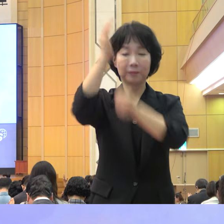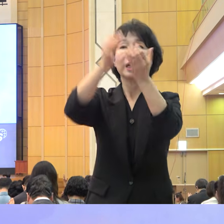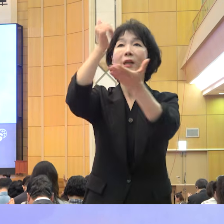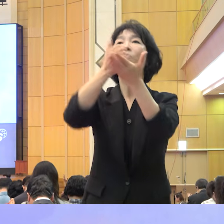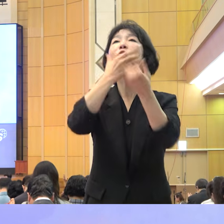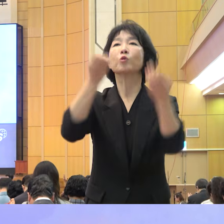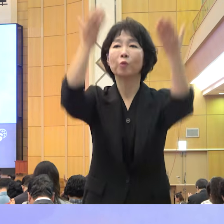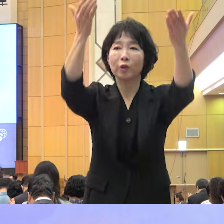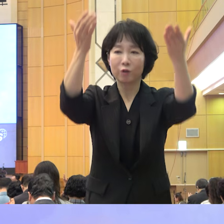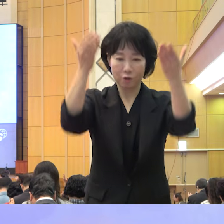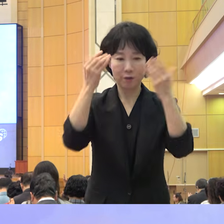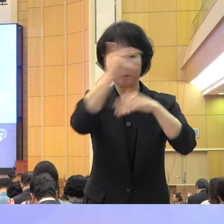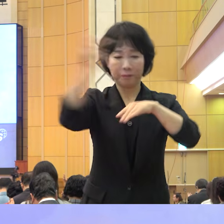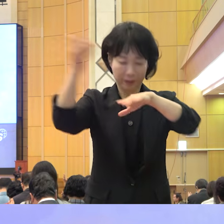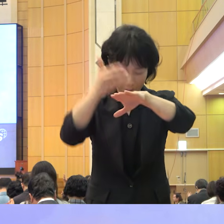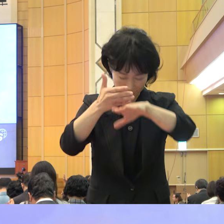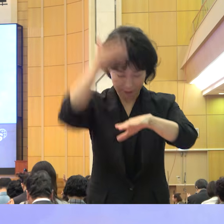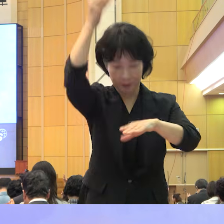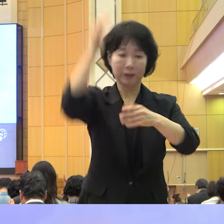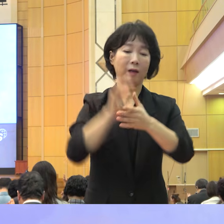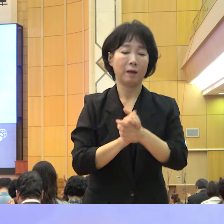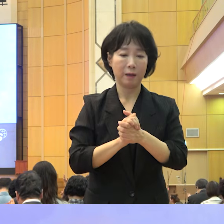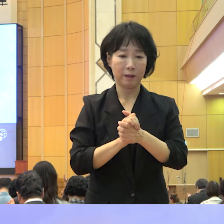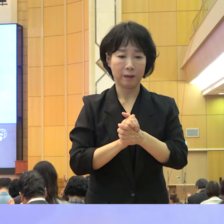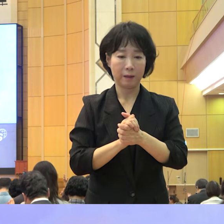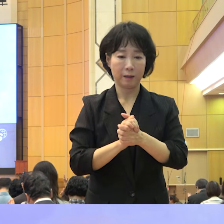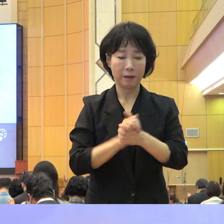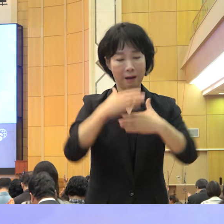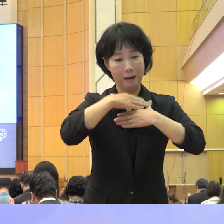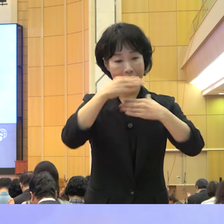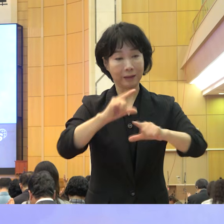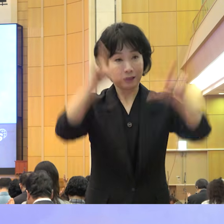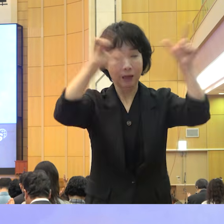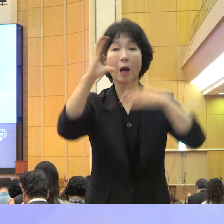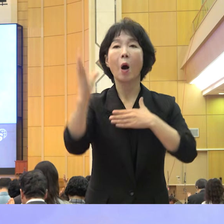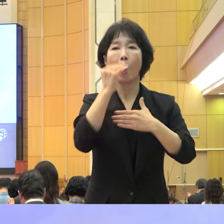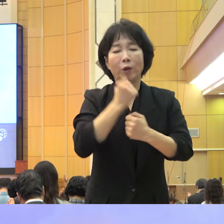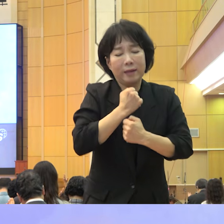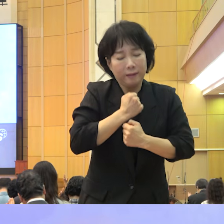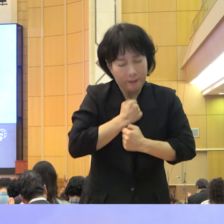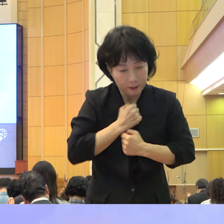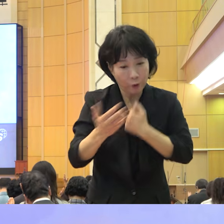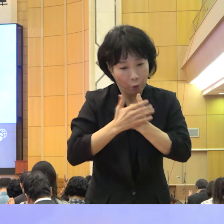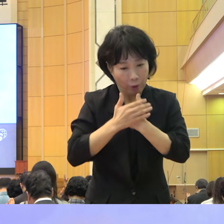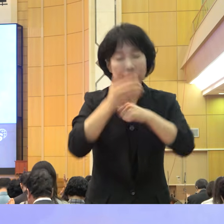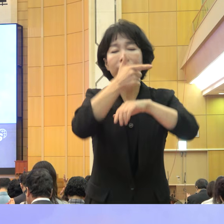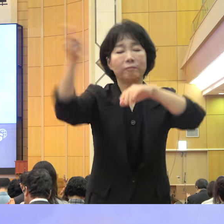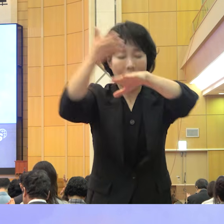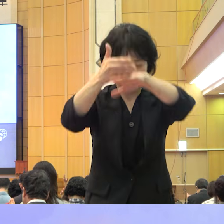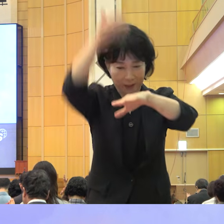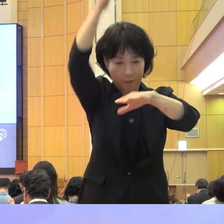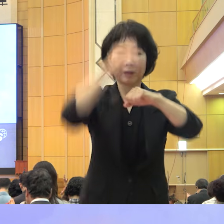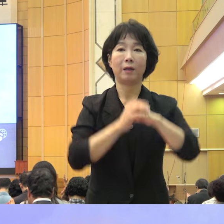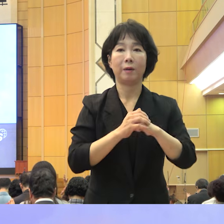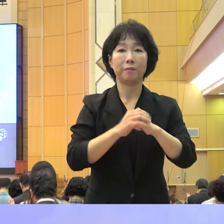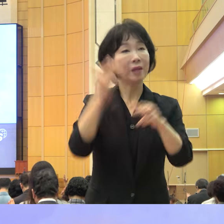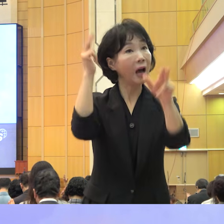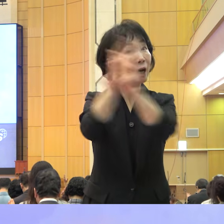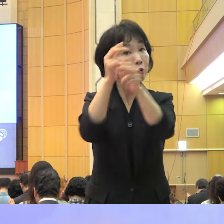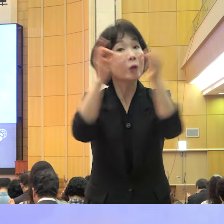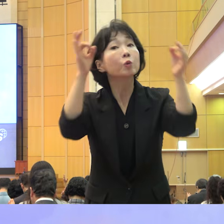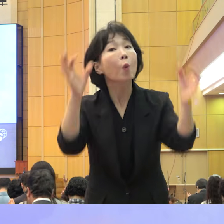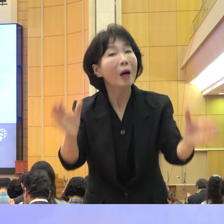하나님 축복하심을 감사합니다. 안식일을 거룩히 지키게 하심을 감사합니다. 한